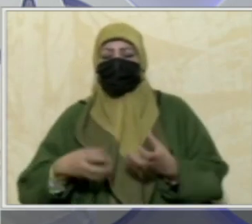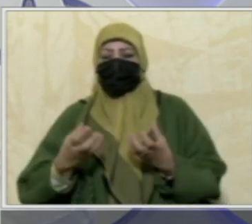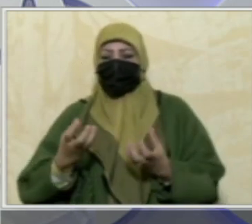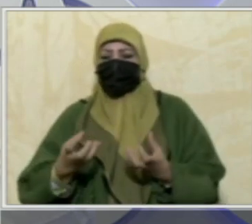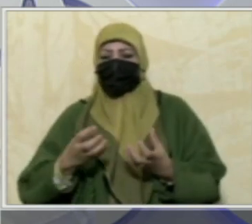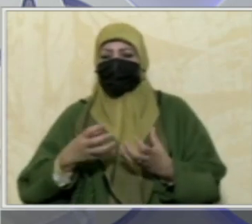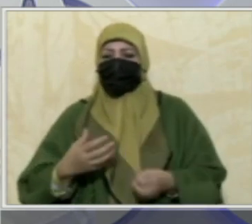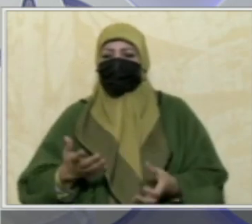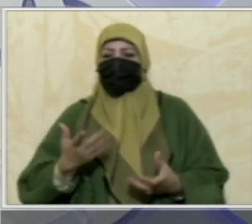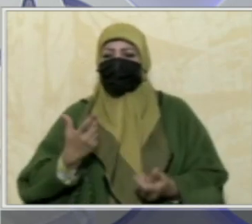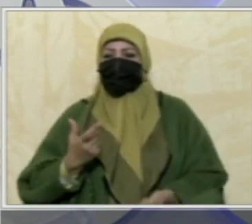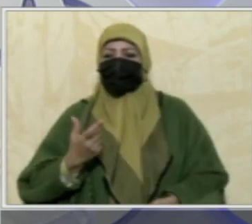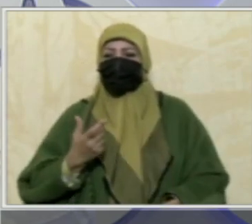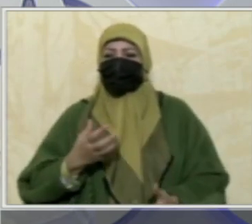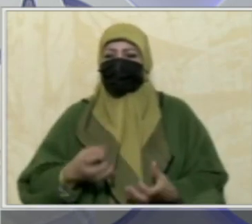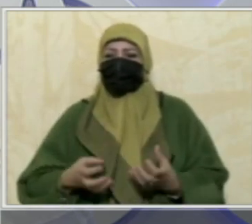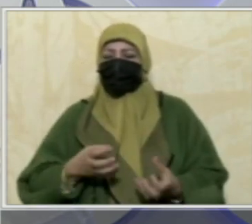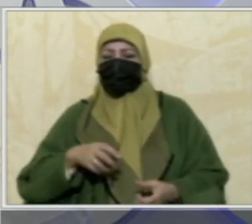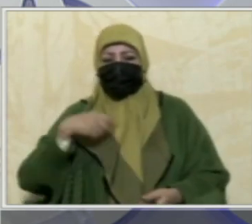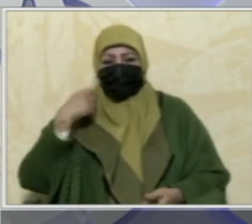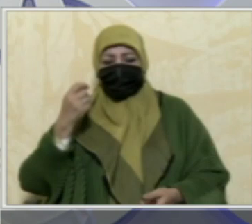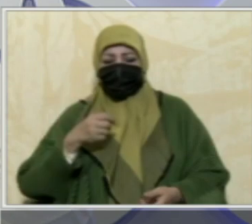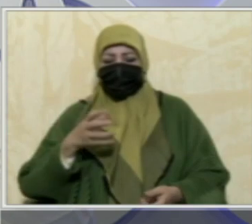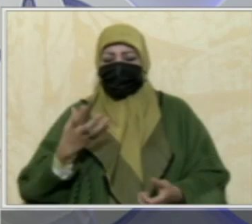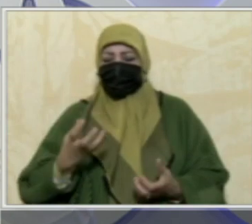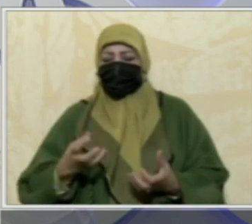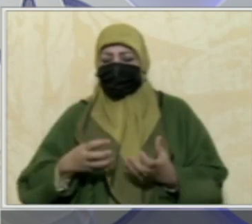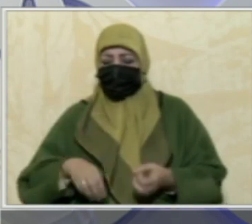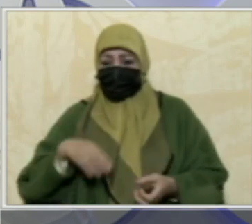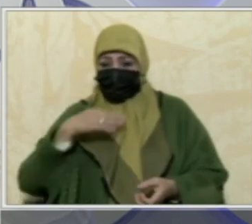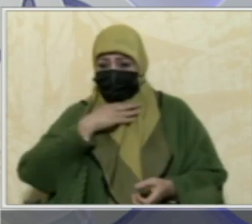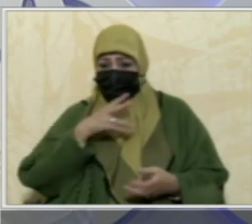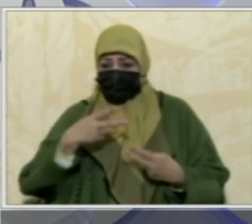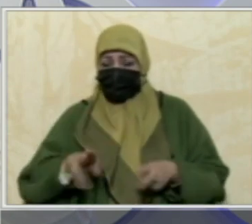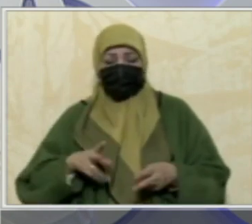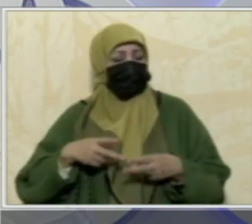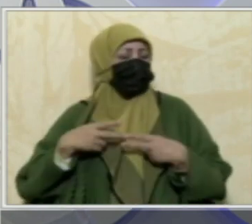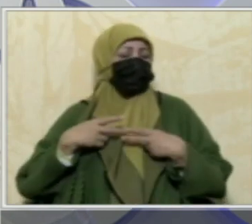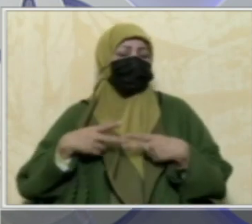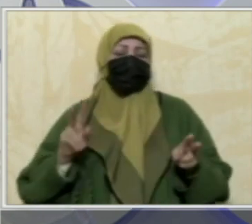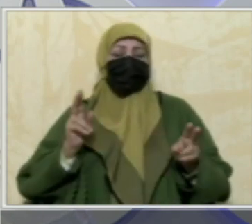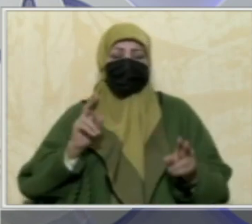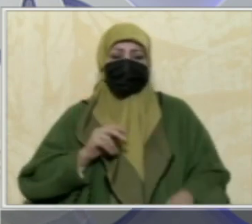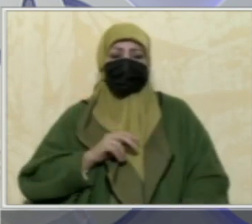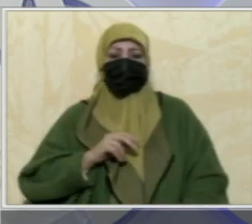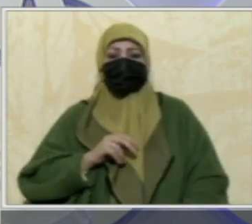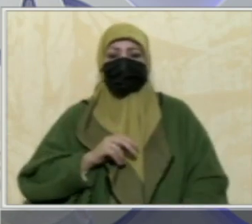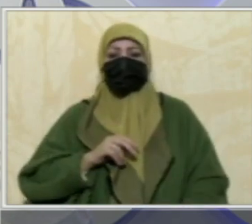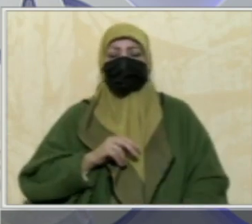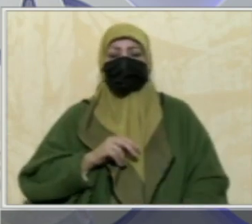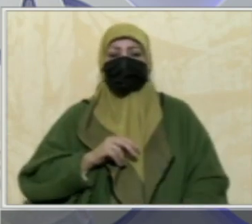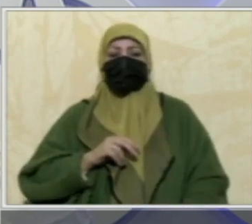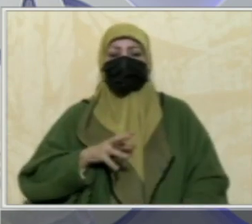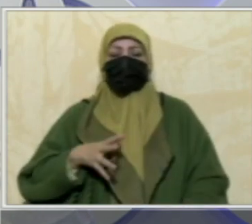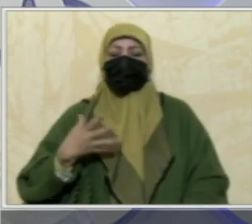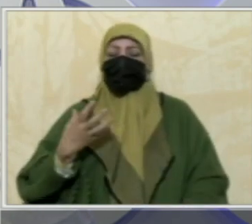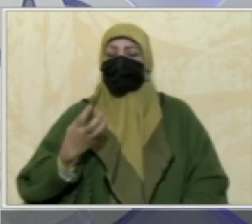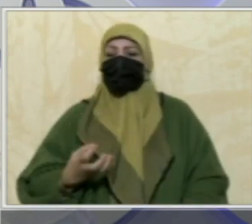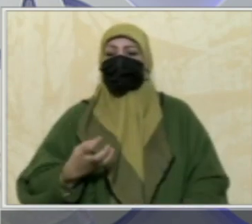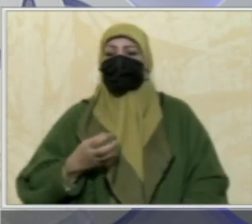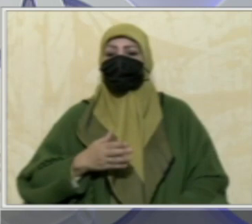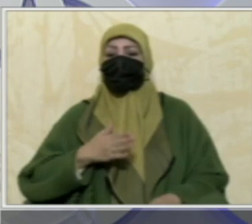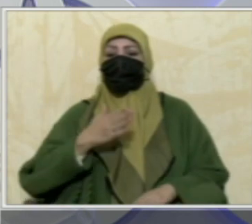ان النبي صلى الله عليه وسلم ضحى بكبش موجوع في معنى موجوع مقطوع الخصيتين ولهذا